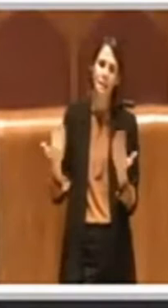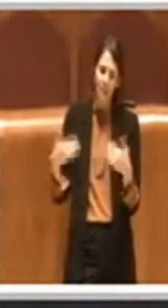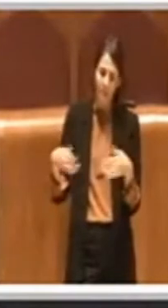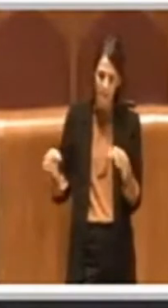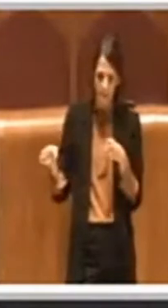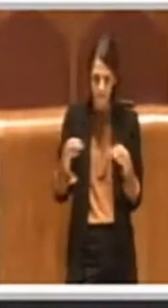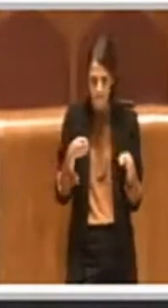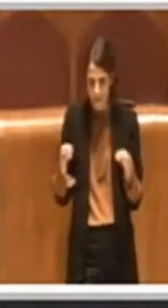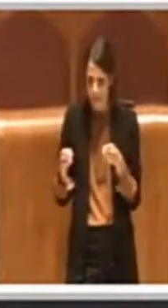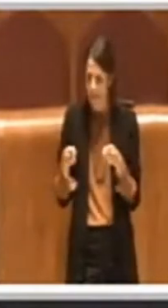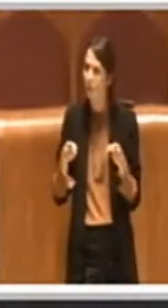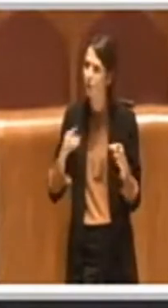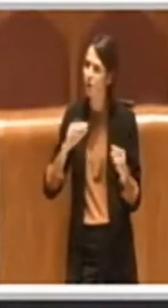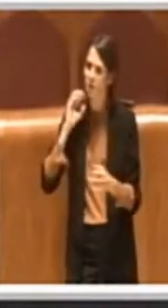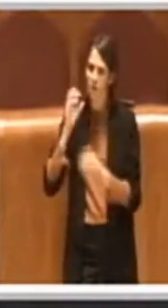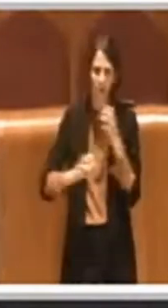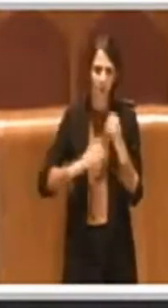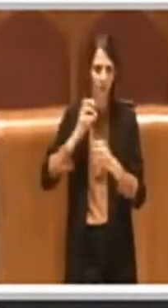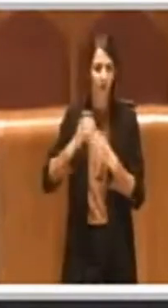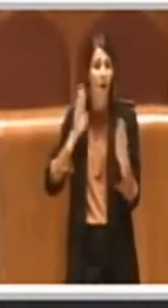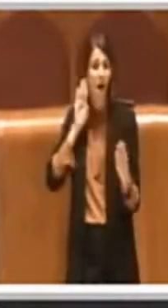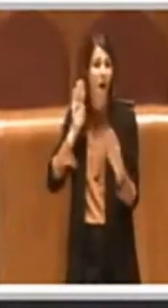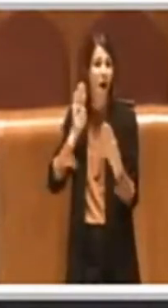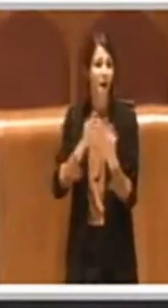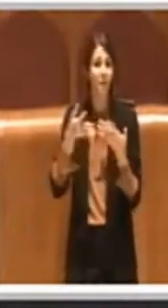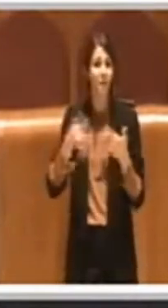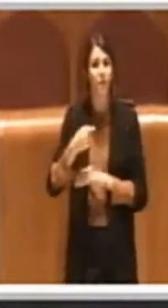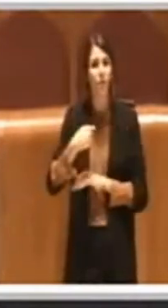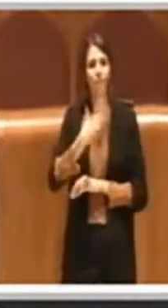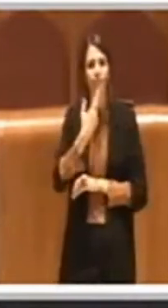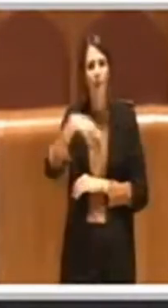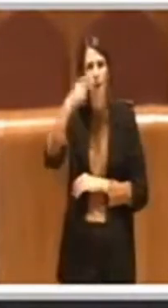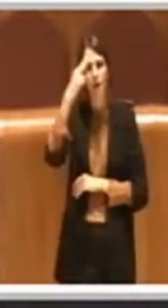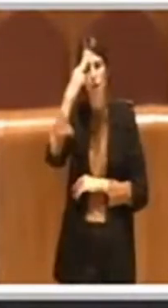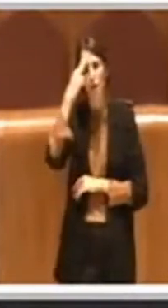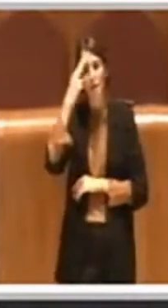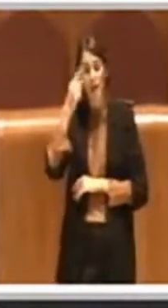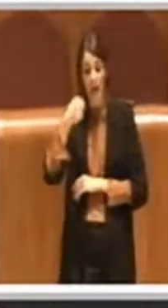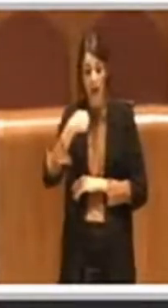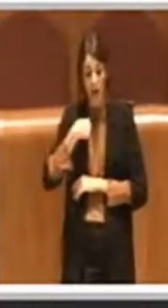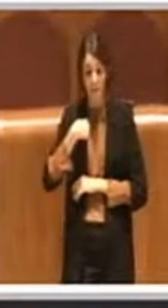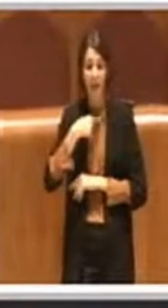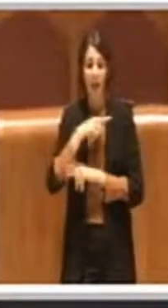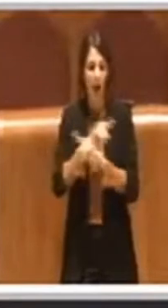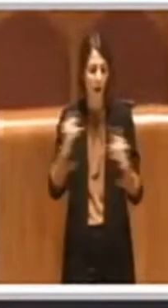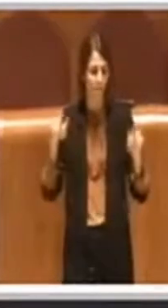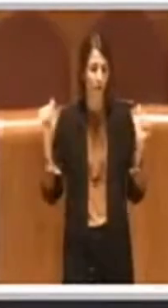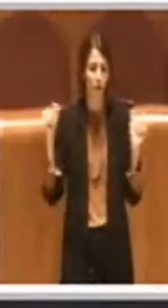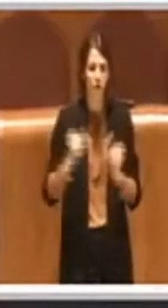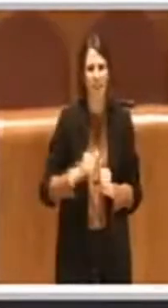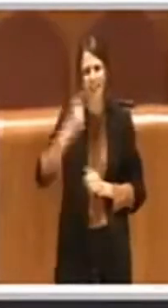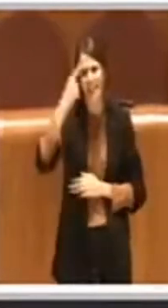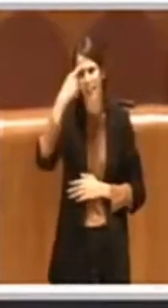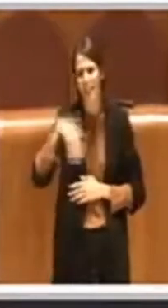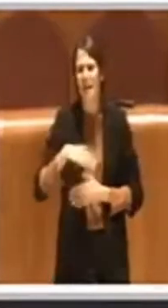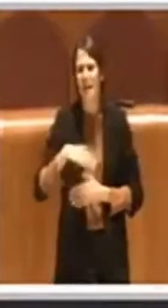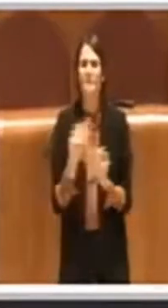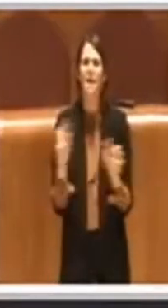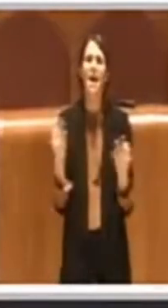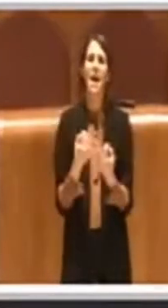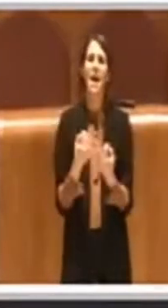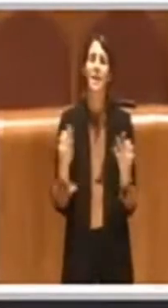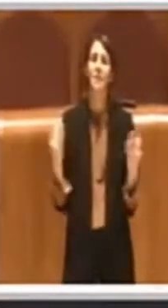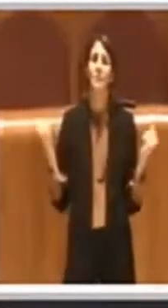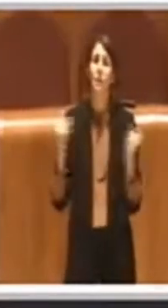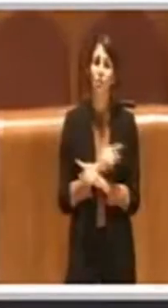complesso e molto complicato io vorrei ricordare non lo dico a voi ma lo dico anche ai cittadini che voi lo saprete già ma ai cittadini che